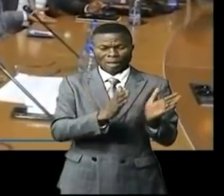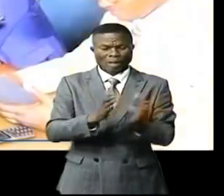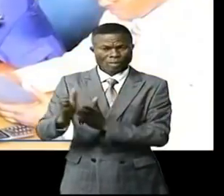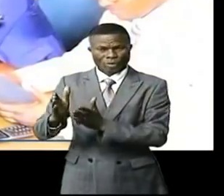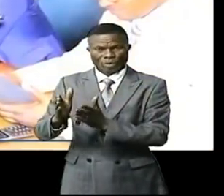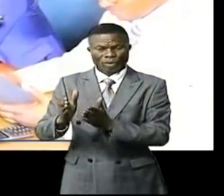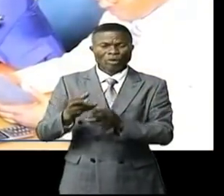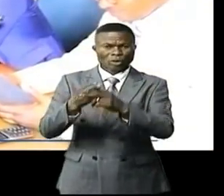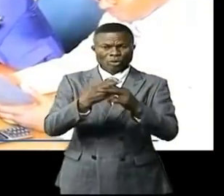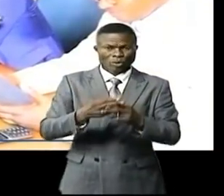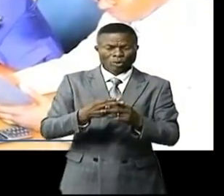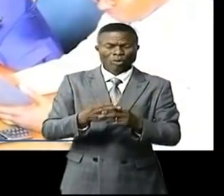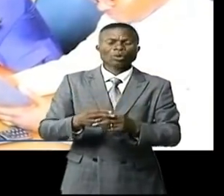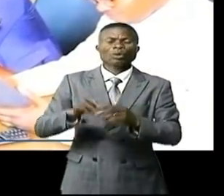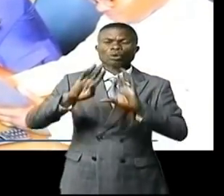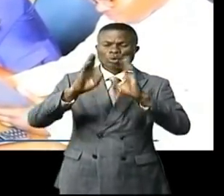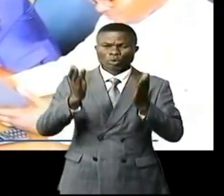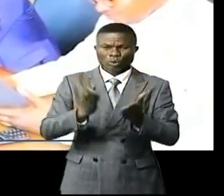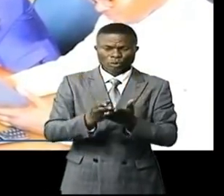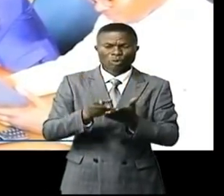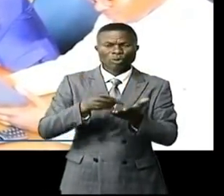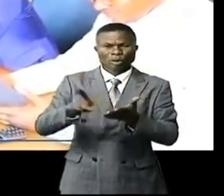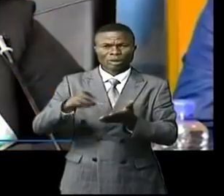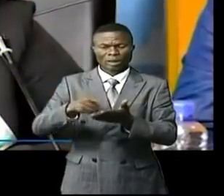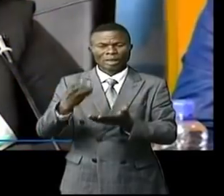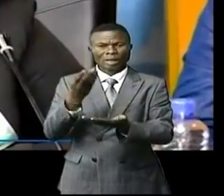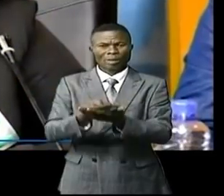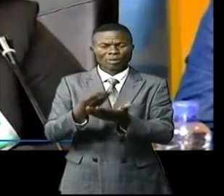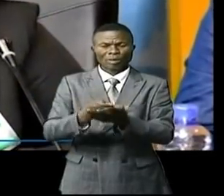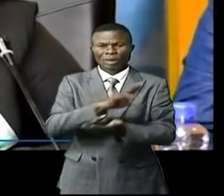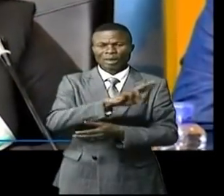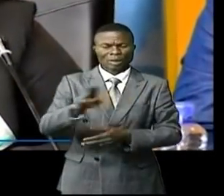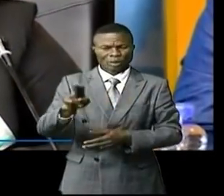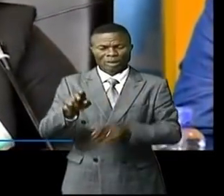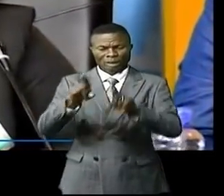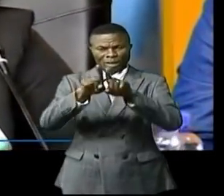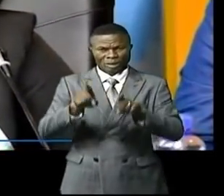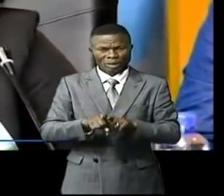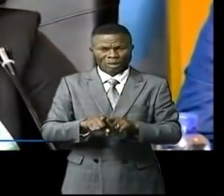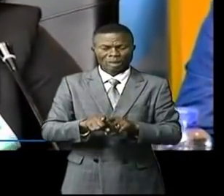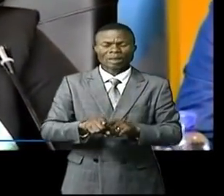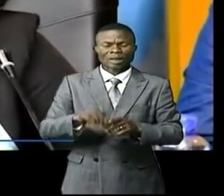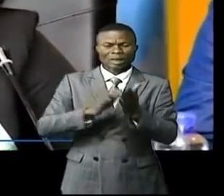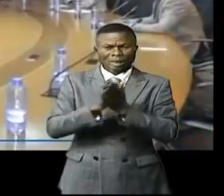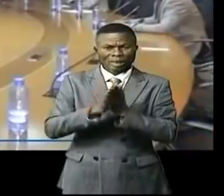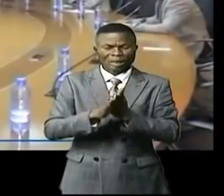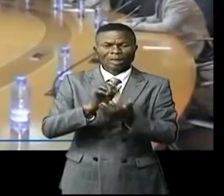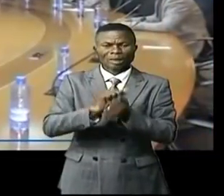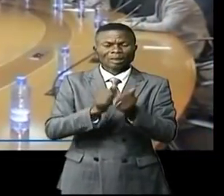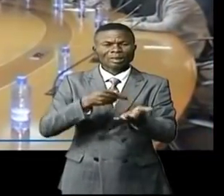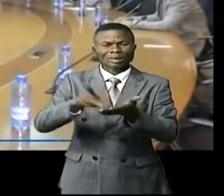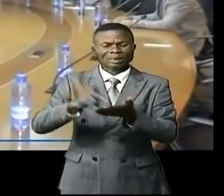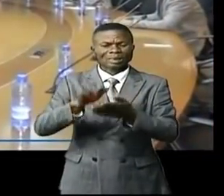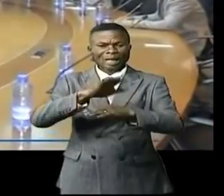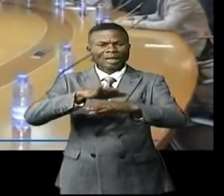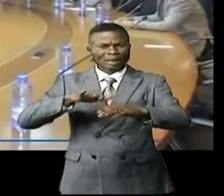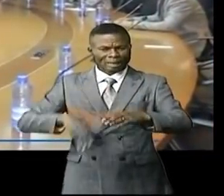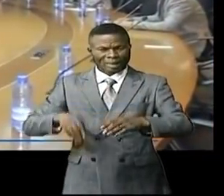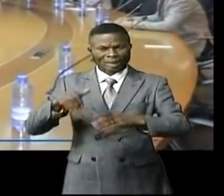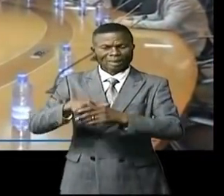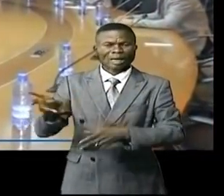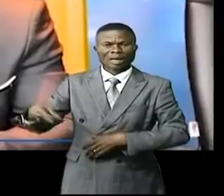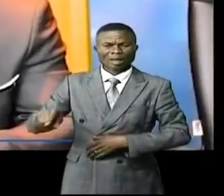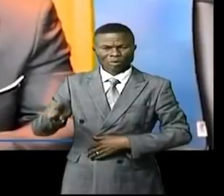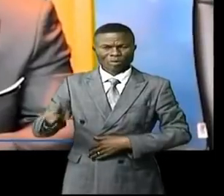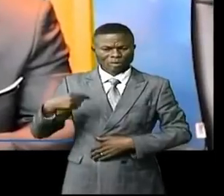le suivi et le contrôle de l'exécution du budget de l'État, mais aussi la prise en compte des arriérés des salaires dans les provinces. Nous